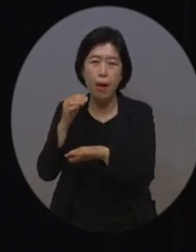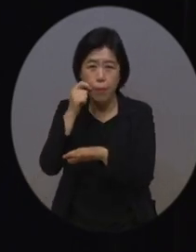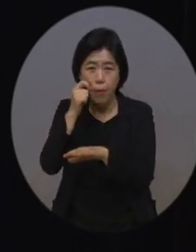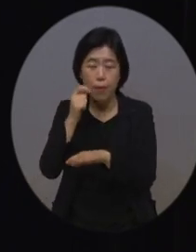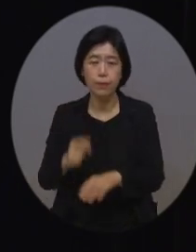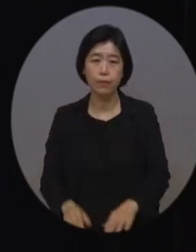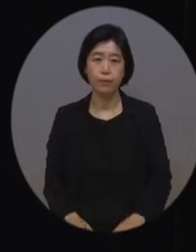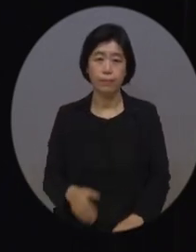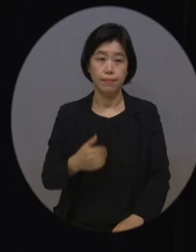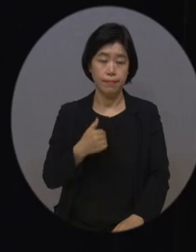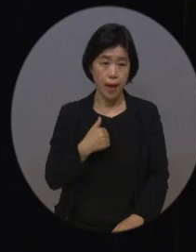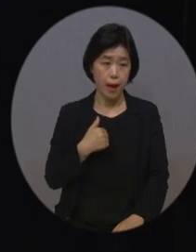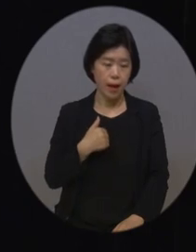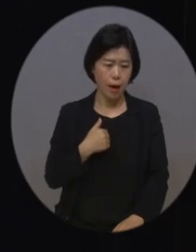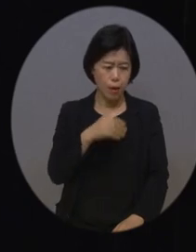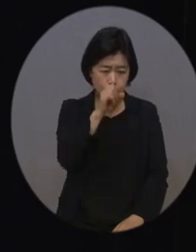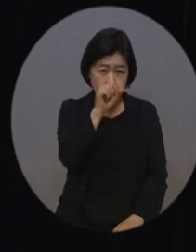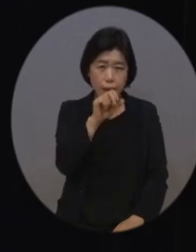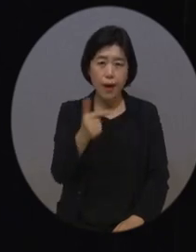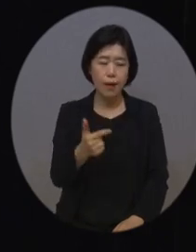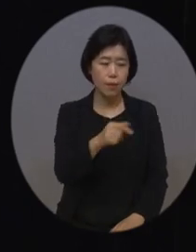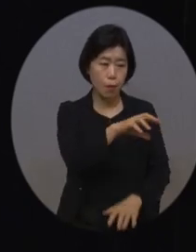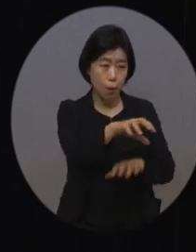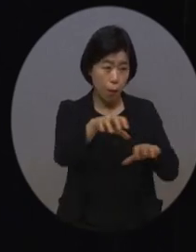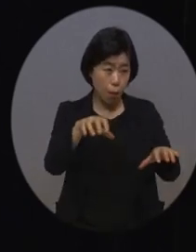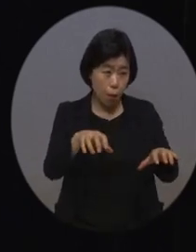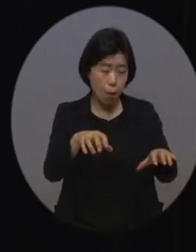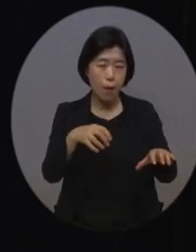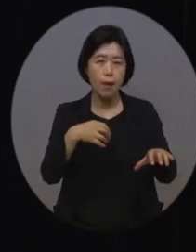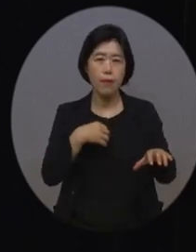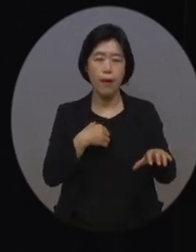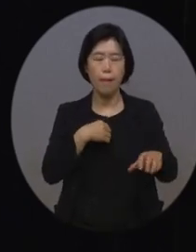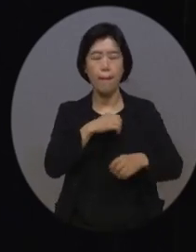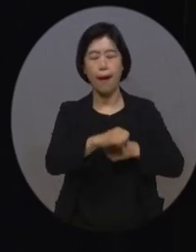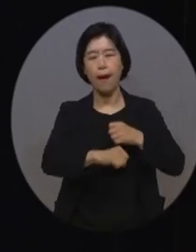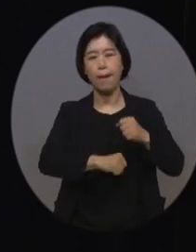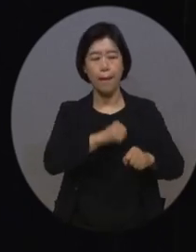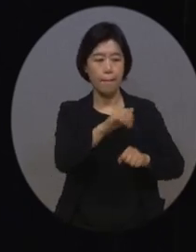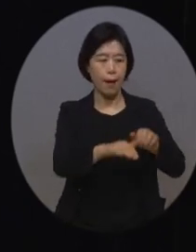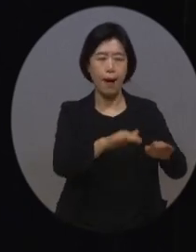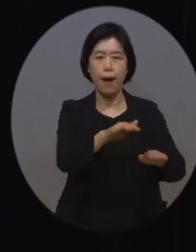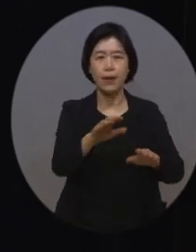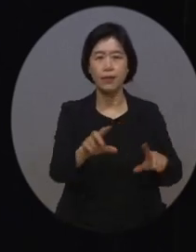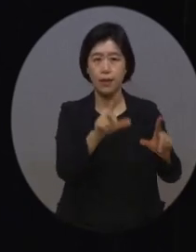내가 금단의 땅을 쏘다니며 금쪽 같은 시간을 빼먹은 탓이다.